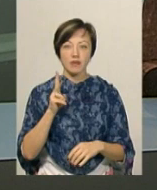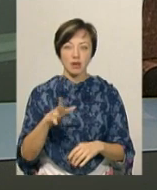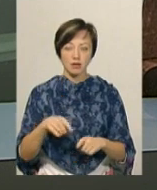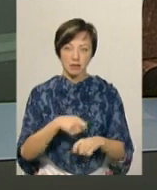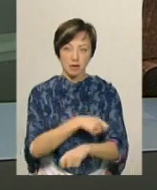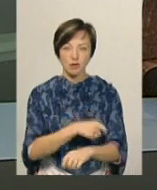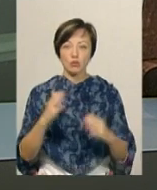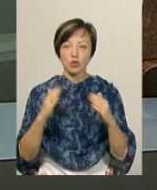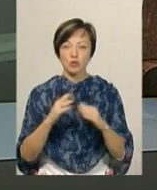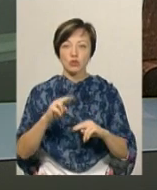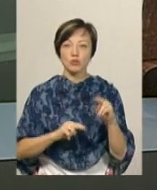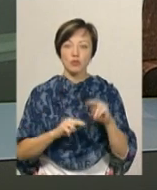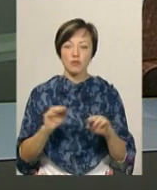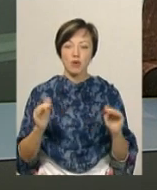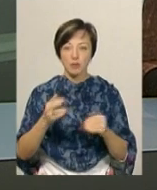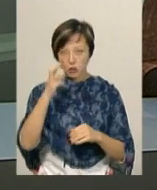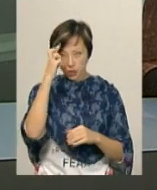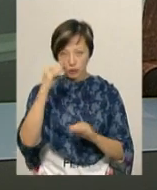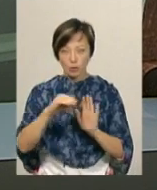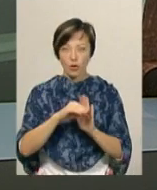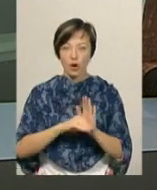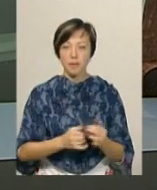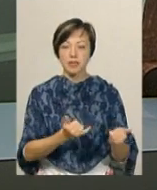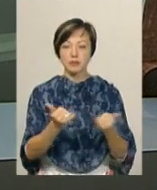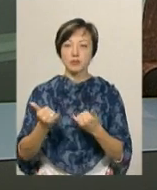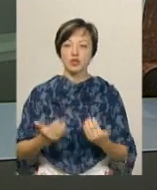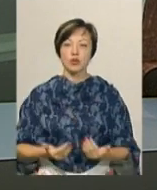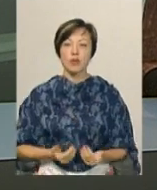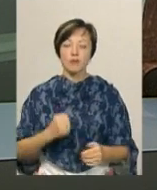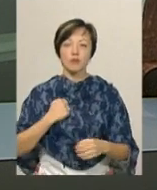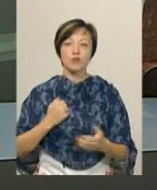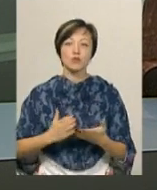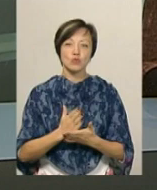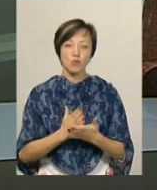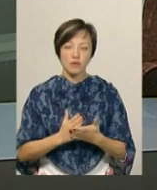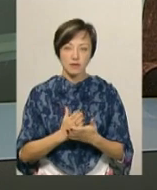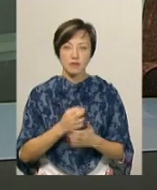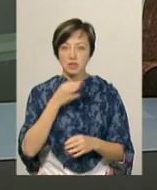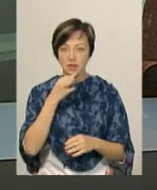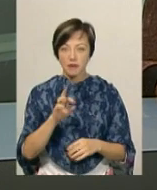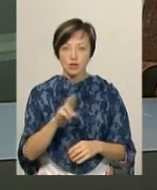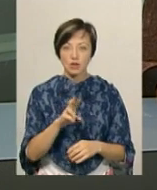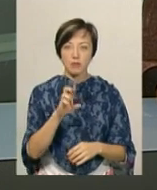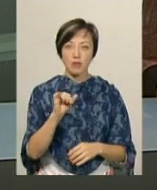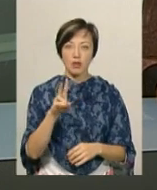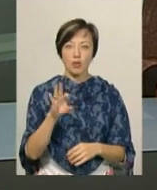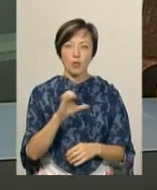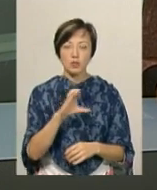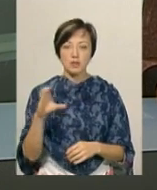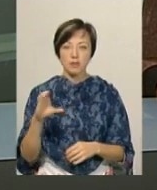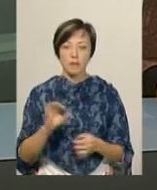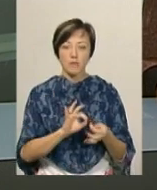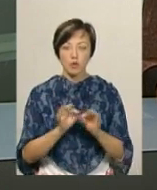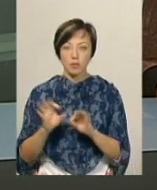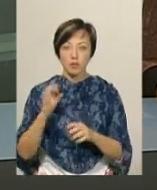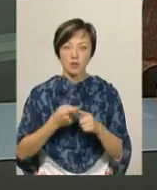метрів. Будинок збудований в рамках державної програми забезпечення житлом військовослужбовців, сказав Ярослав Білогус. Подробиці